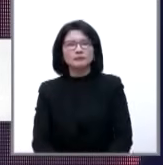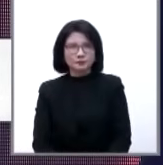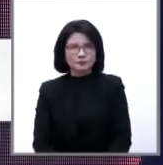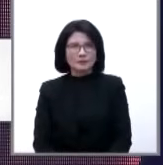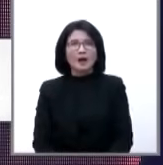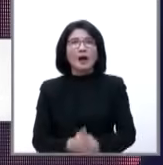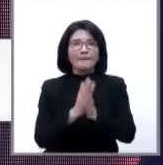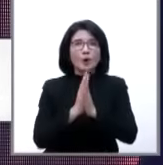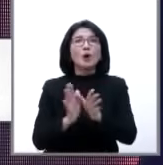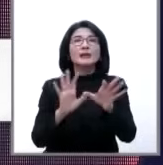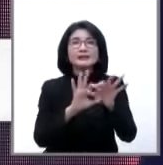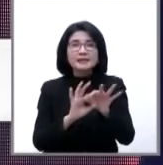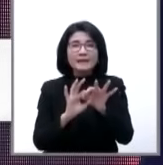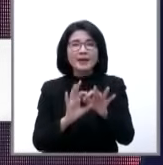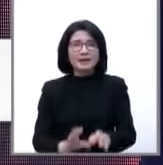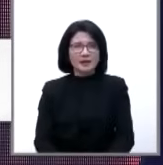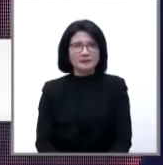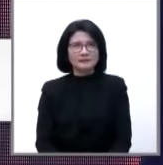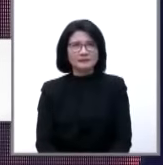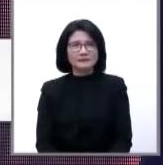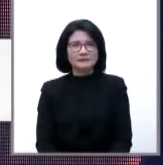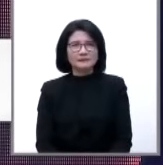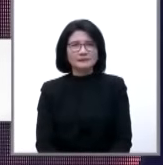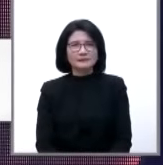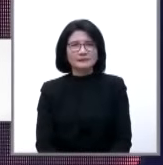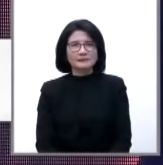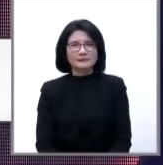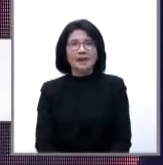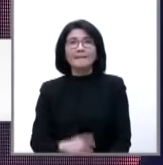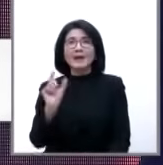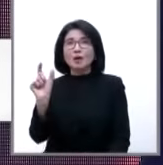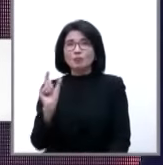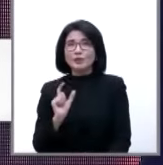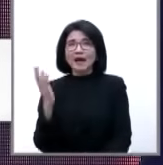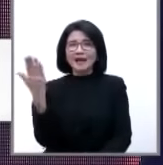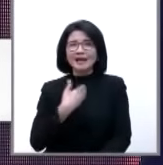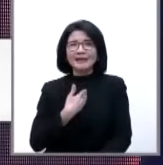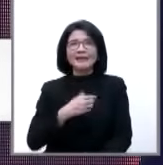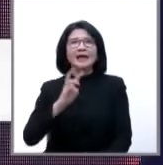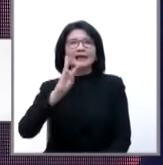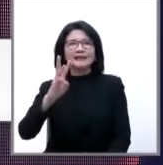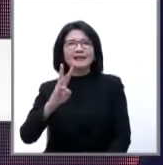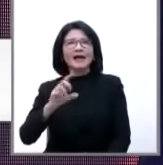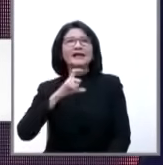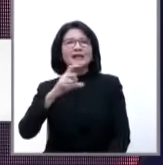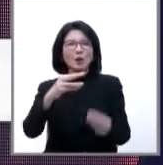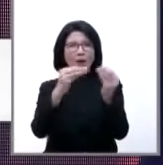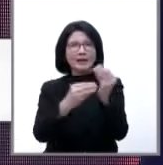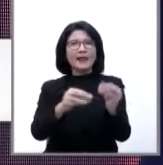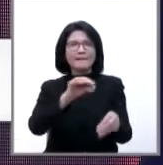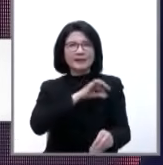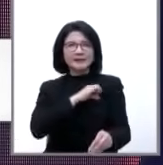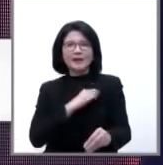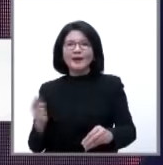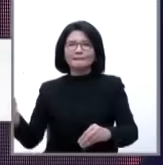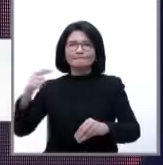mohon kerja samanya sekali lagi dan untuk itu kami k ke Untuk Kembali menuju